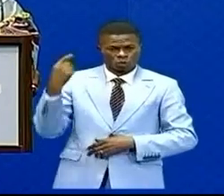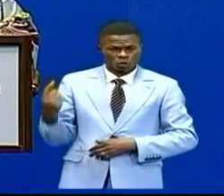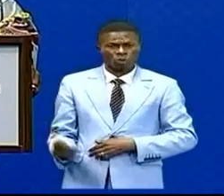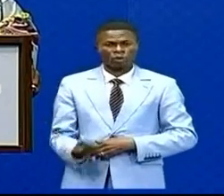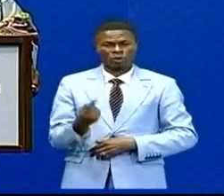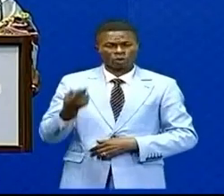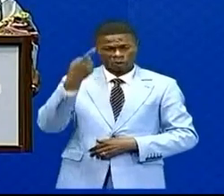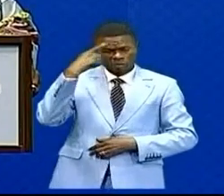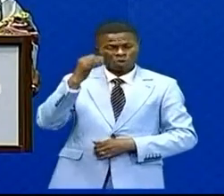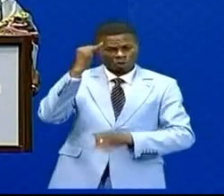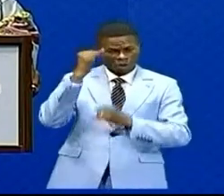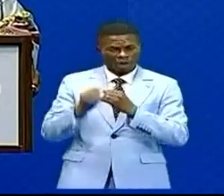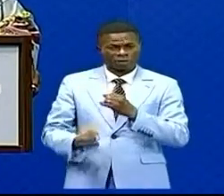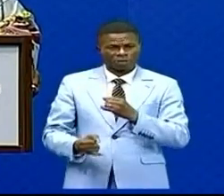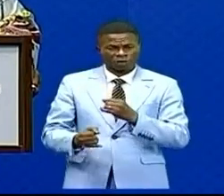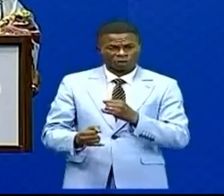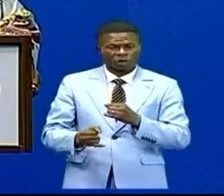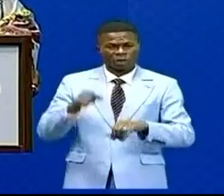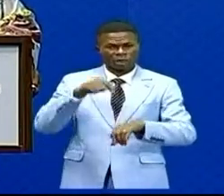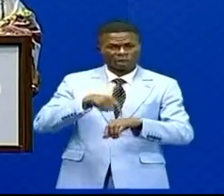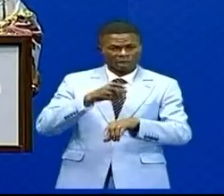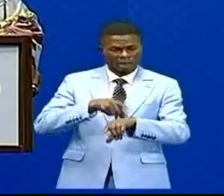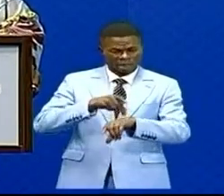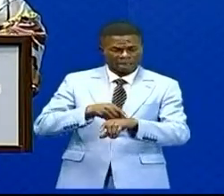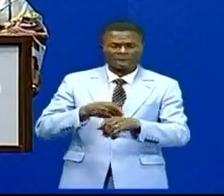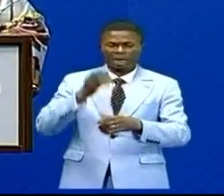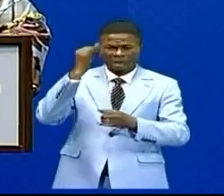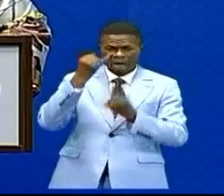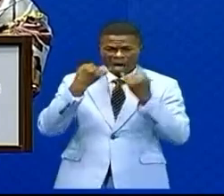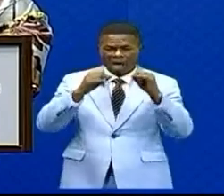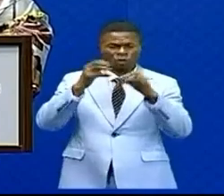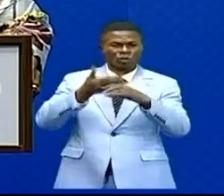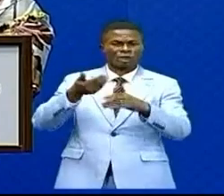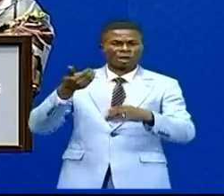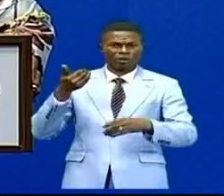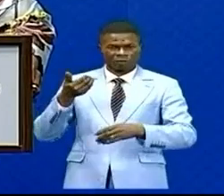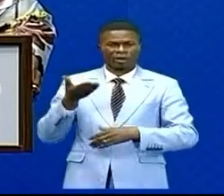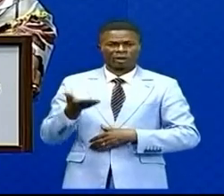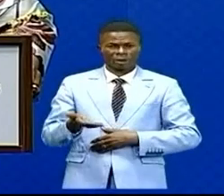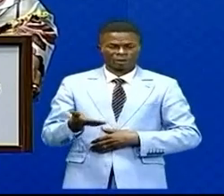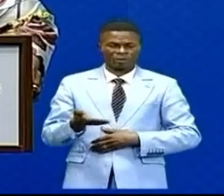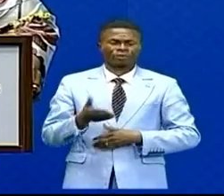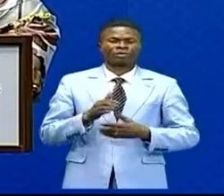pour leur achèvement dans les délais annoncés.